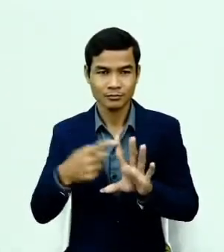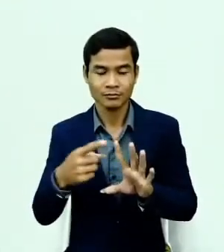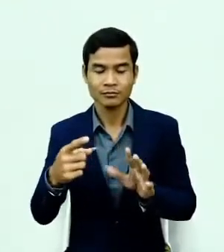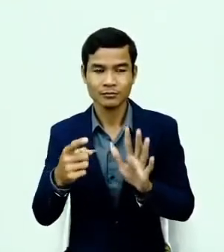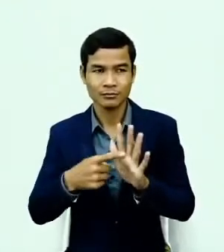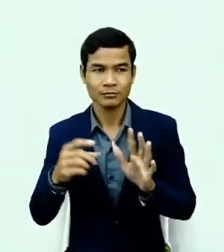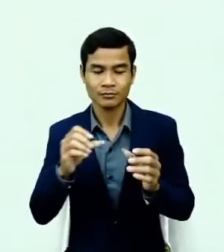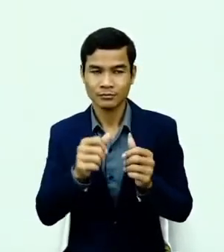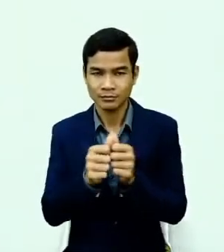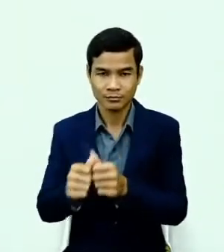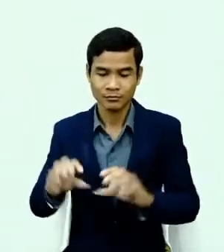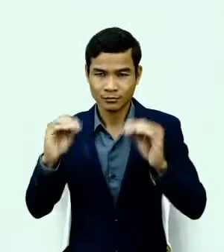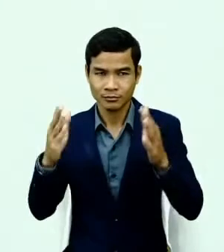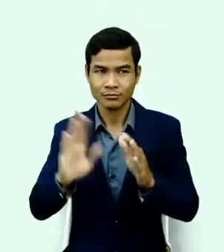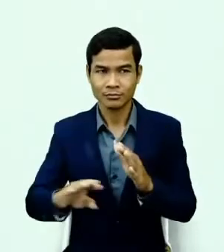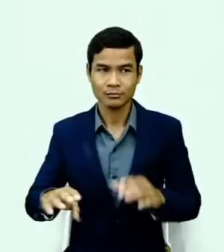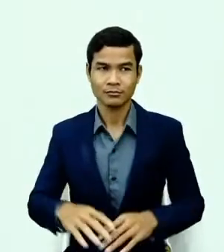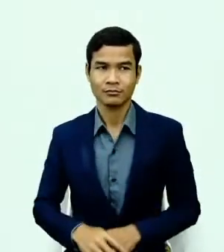គ្រូ